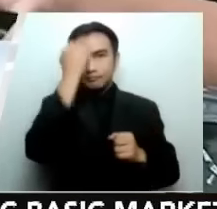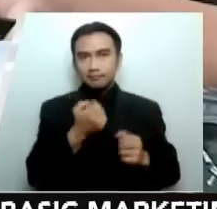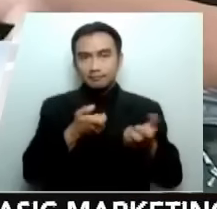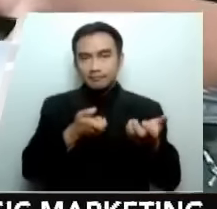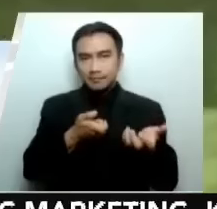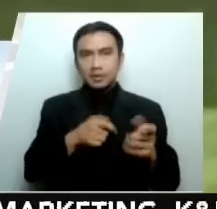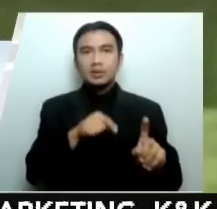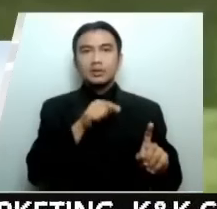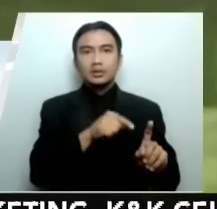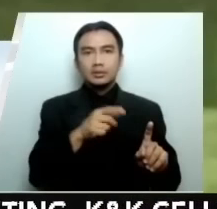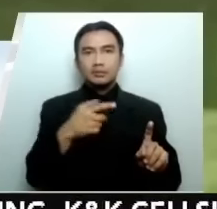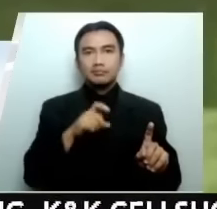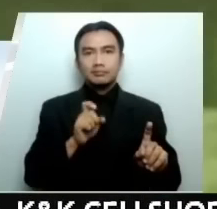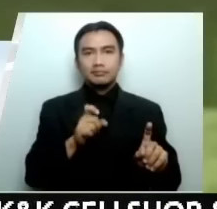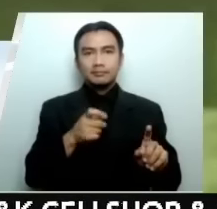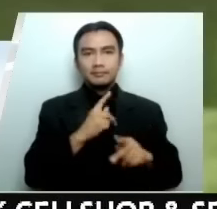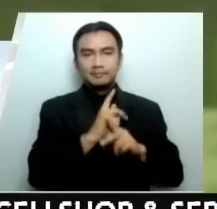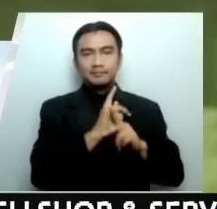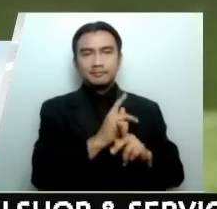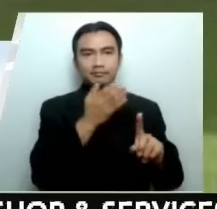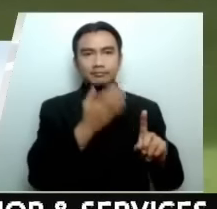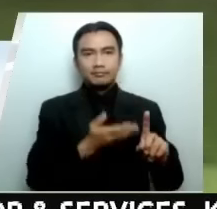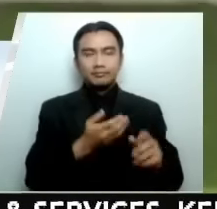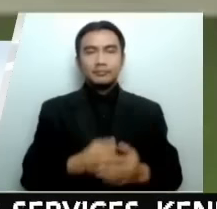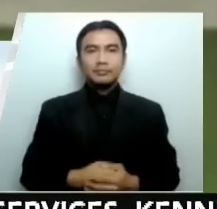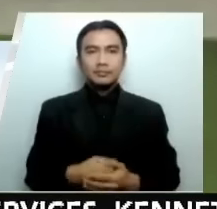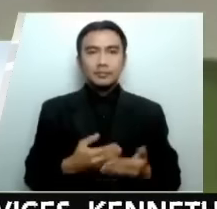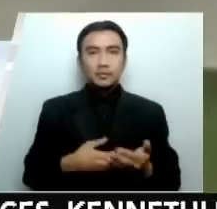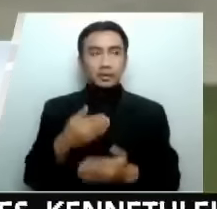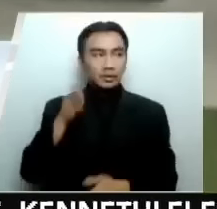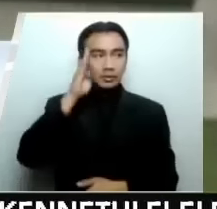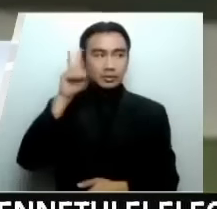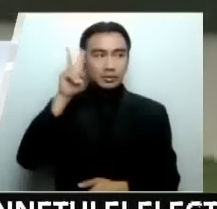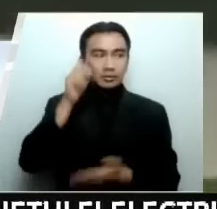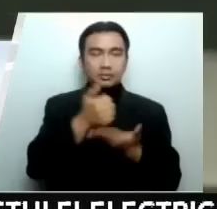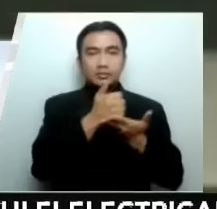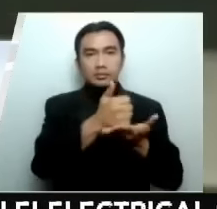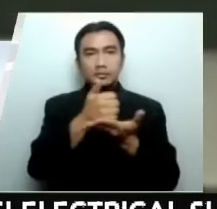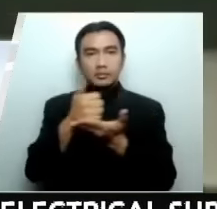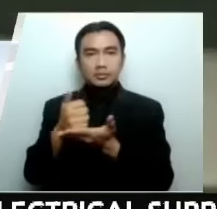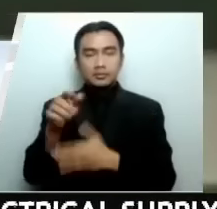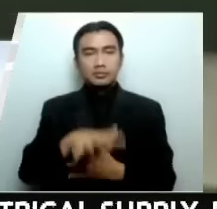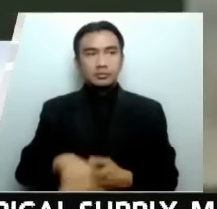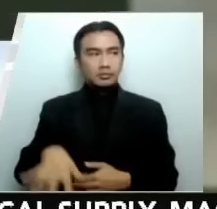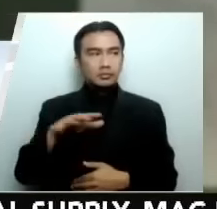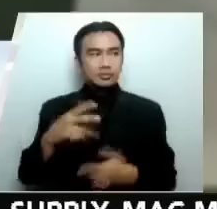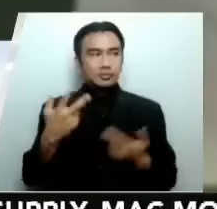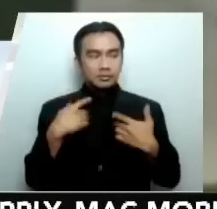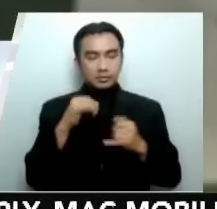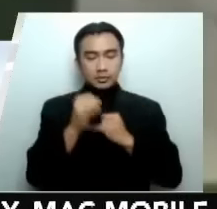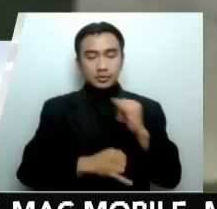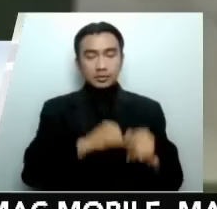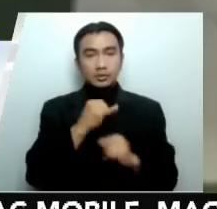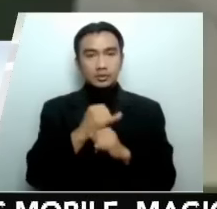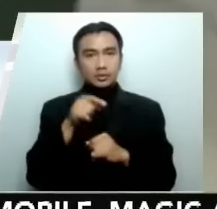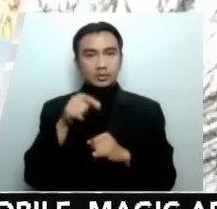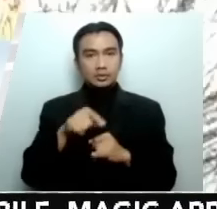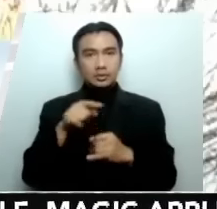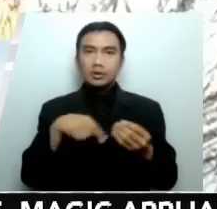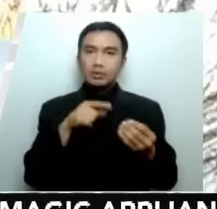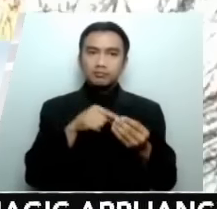ibigay sa kanya. Pinuri ni Pangulong Bongbong Marcos ang pagtulungan ng law enforcement agencies at international partners sa pag-aresto kay